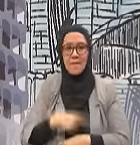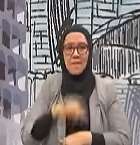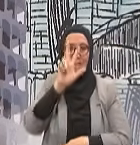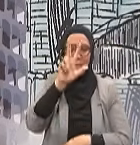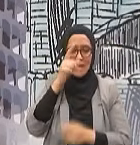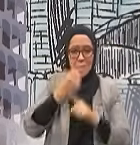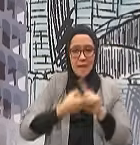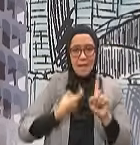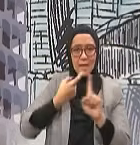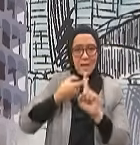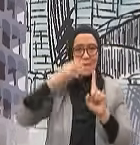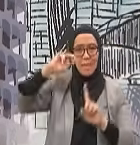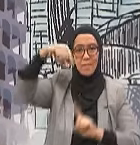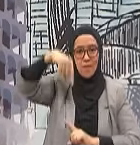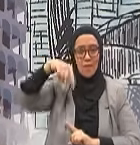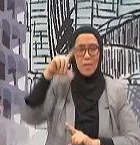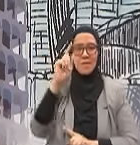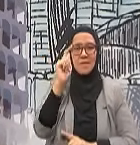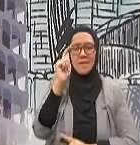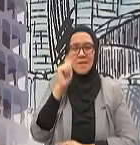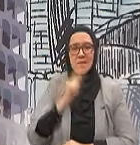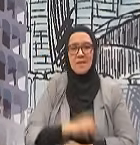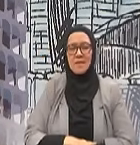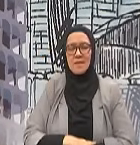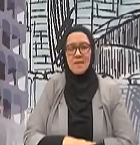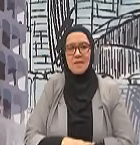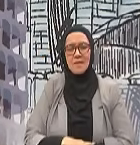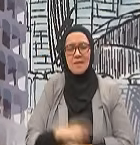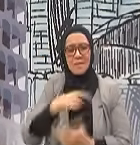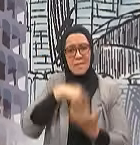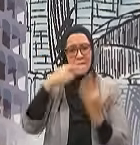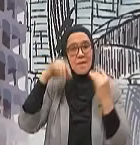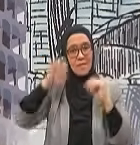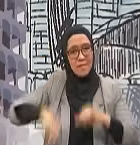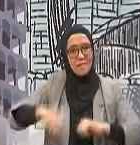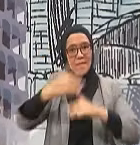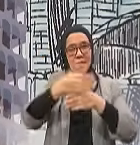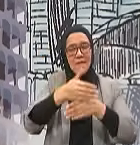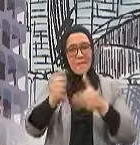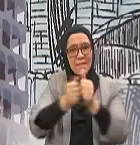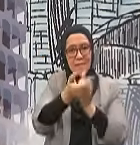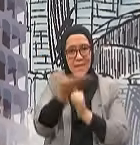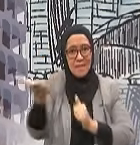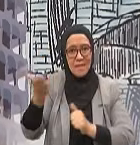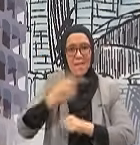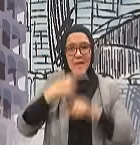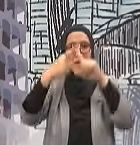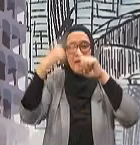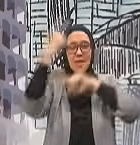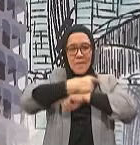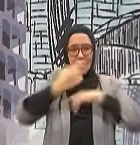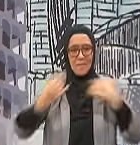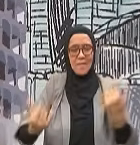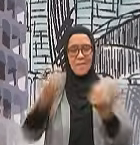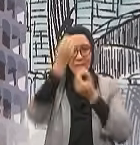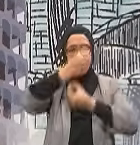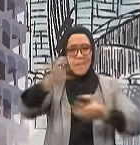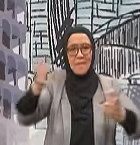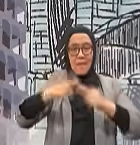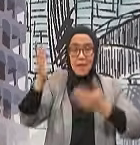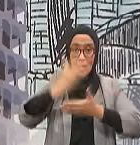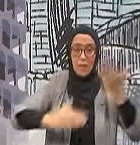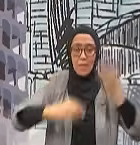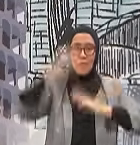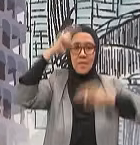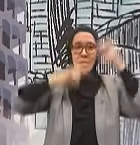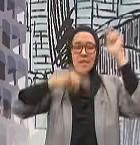menteri atau cute antara yang boleh seekos ikan kepada anda dewan hari ini dimaklumkan bahwa sektor pembinaan negara